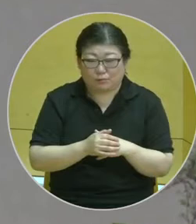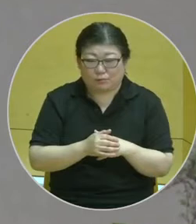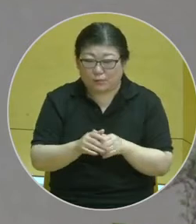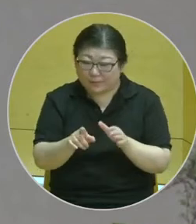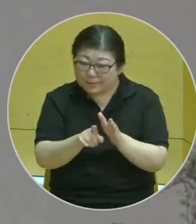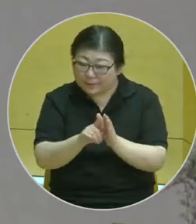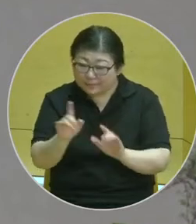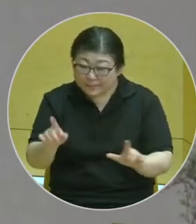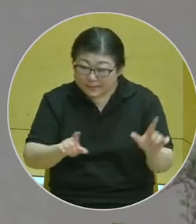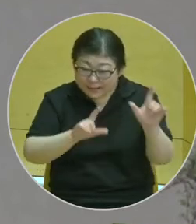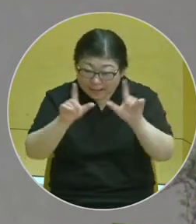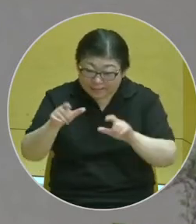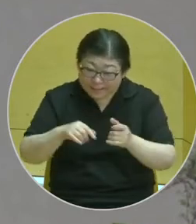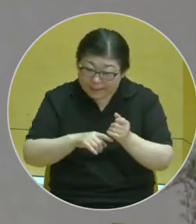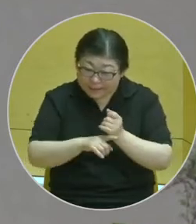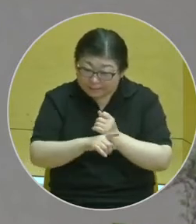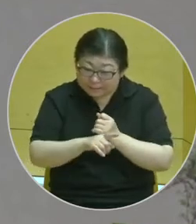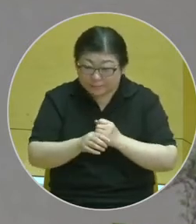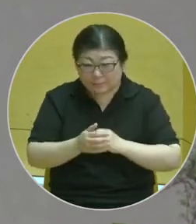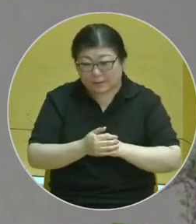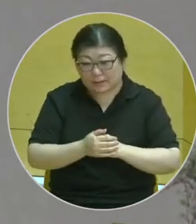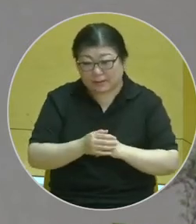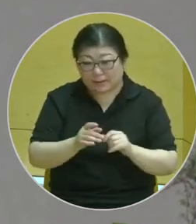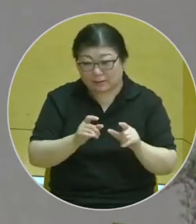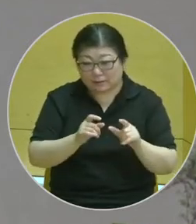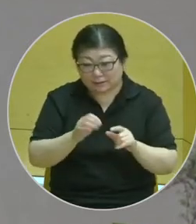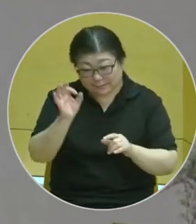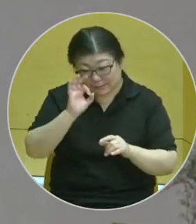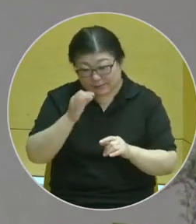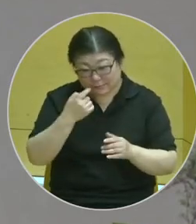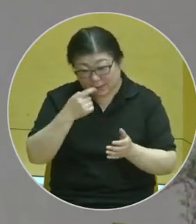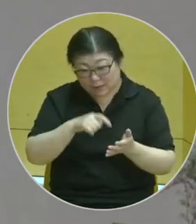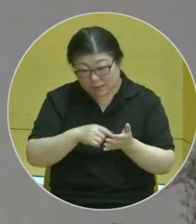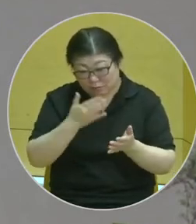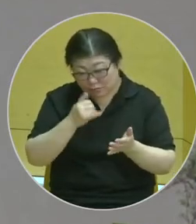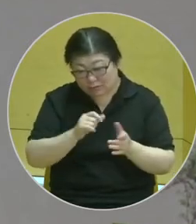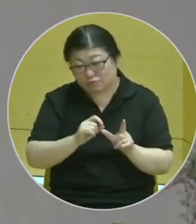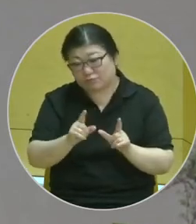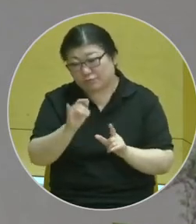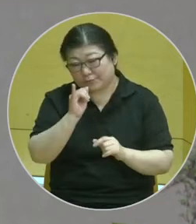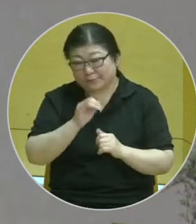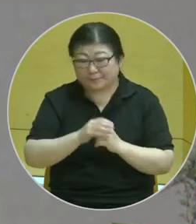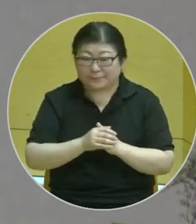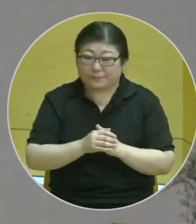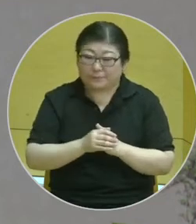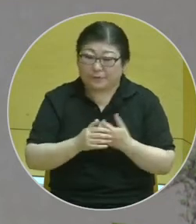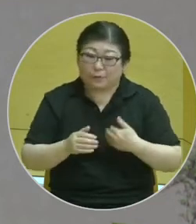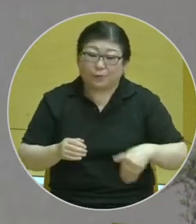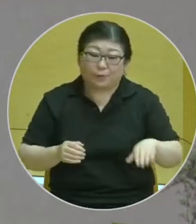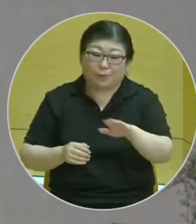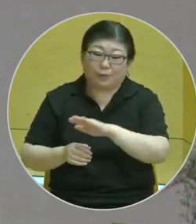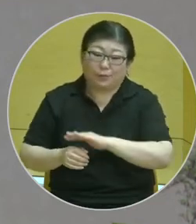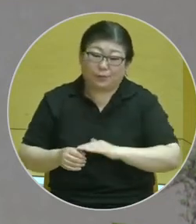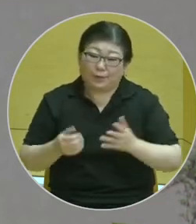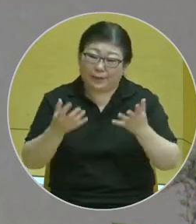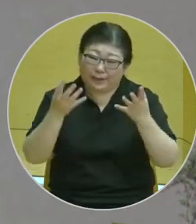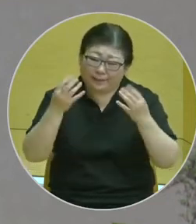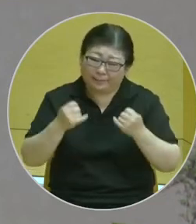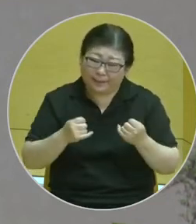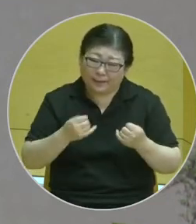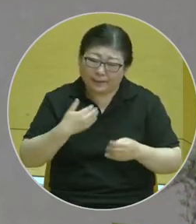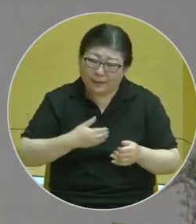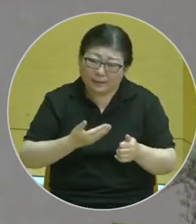신앙의 삶의 의미들을 찾아볼 수 있는 부분이 좀 있습니다 우리에게는 그렇게 많이 화려하게